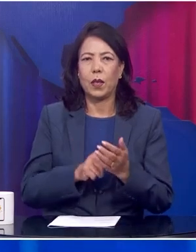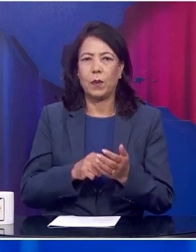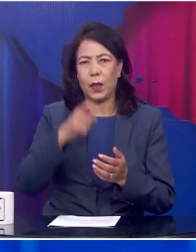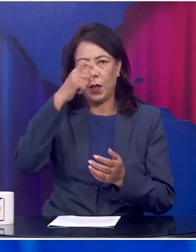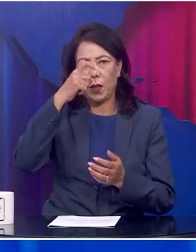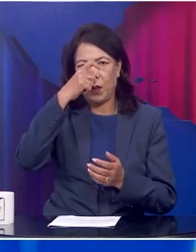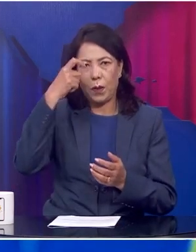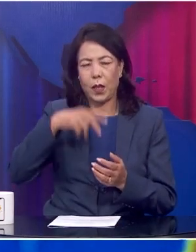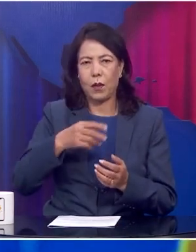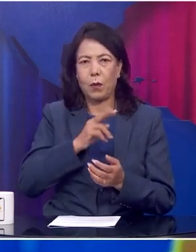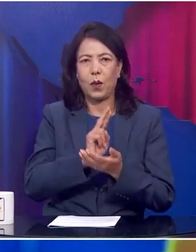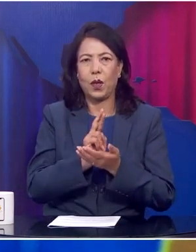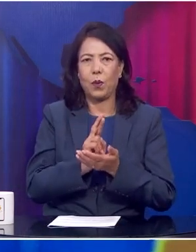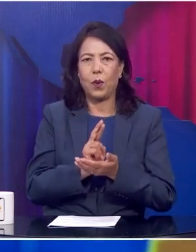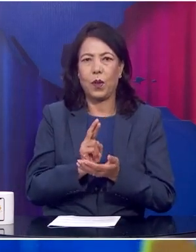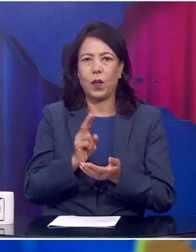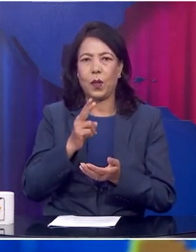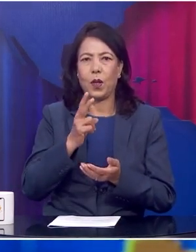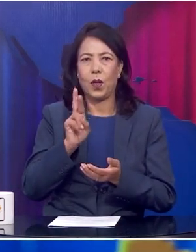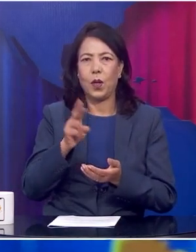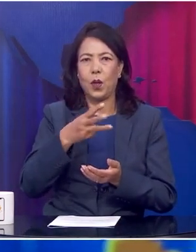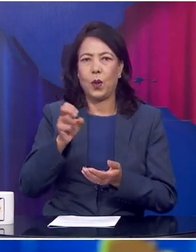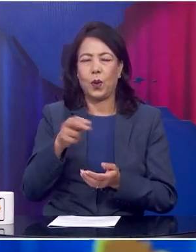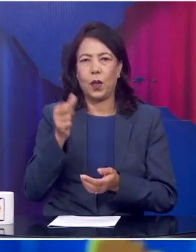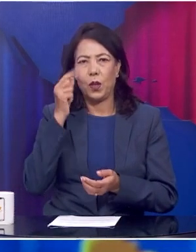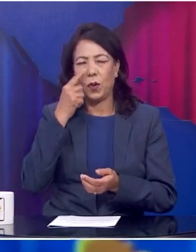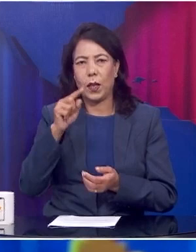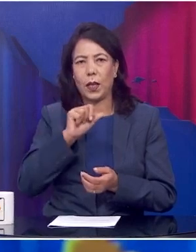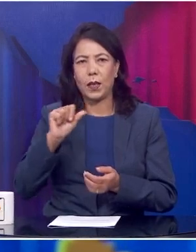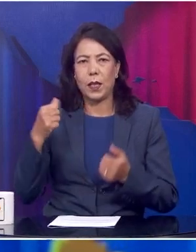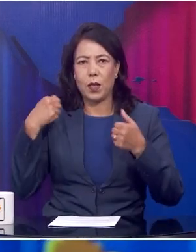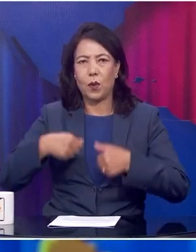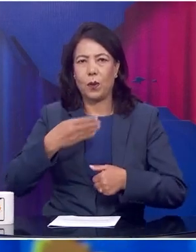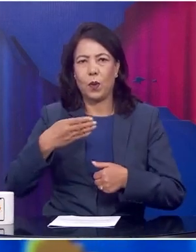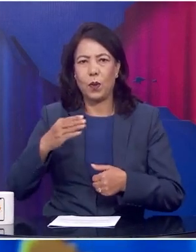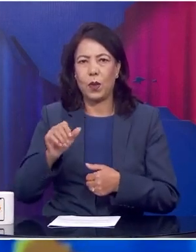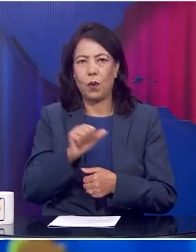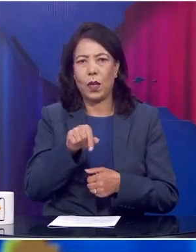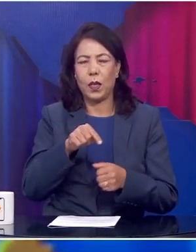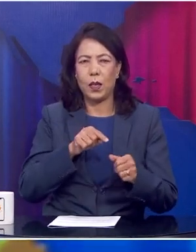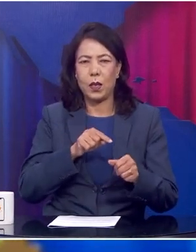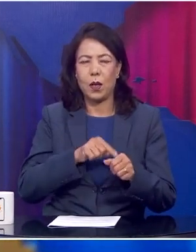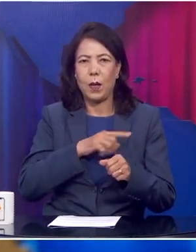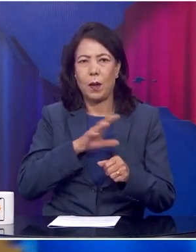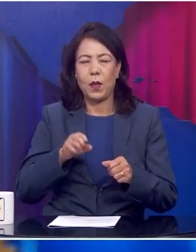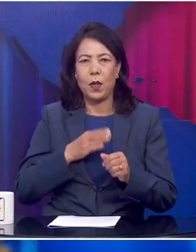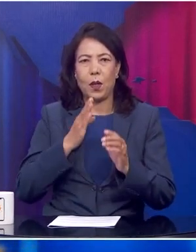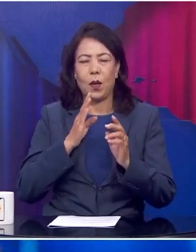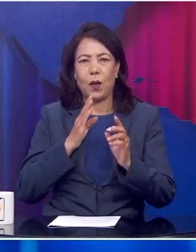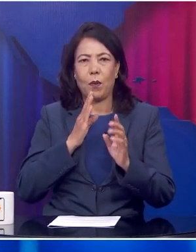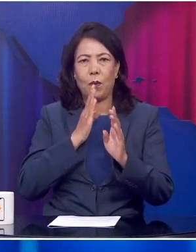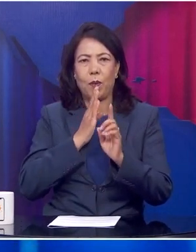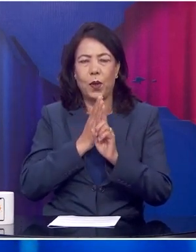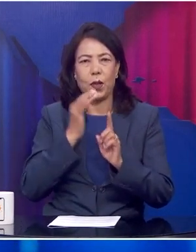यसैबीच बाँके स्थित हाम्रा संवाददाता रुद्र सुवेदी हिजोदेखि नै जाजरकोट हुनुहुन्छ र उहाँ यति बेला हामीसँग प्रत्यक्ष